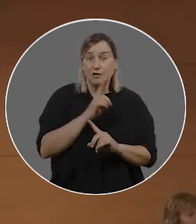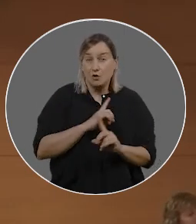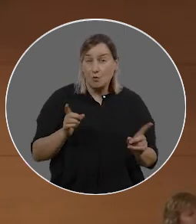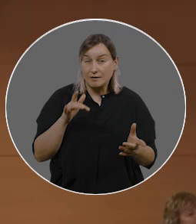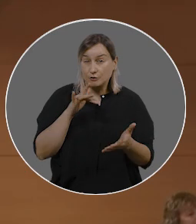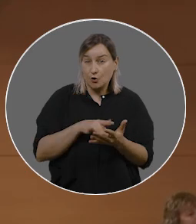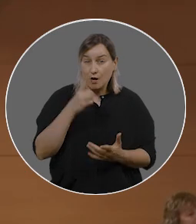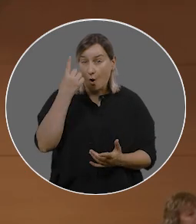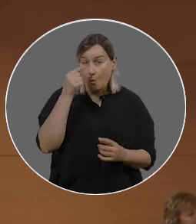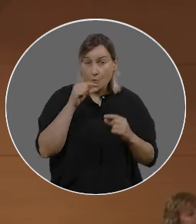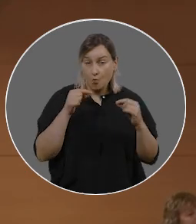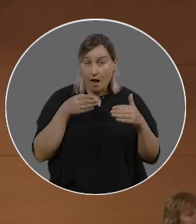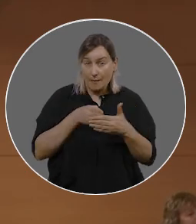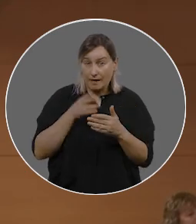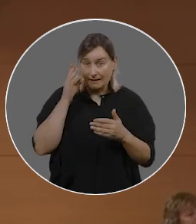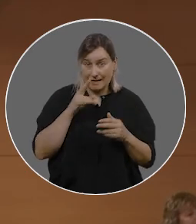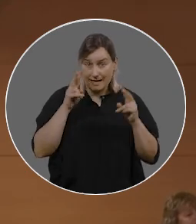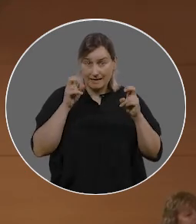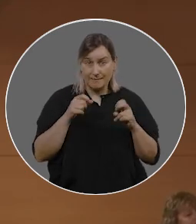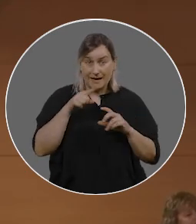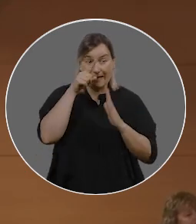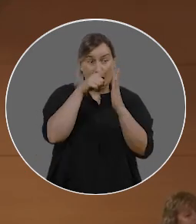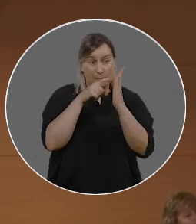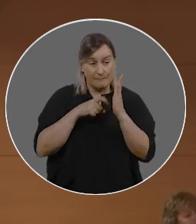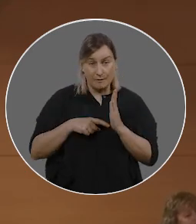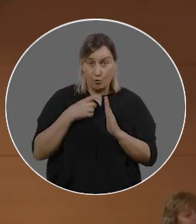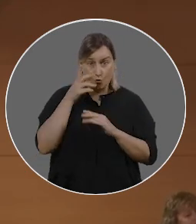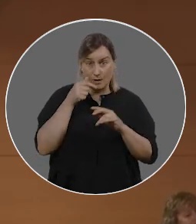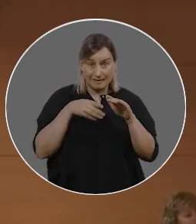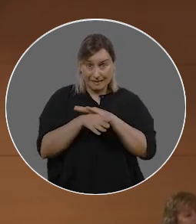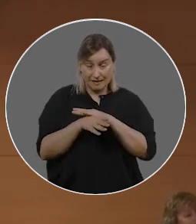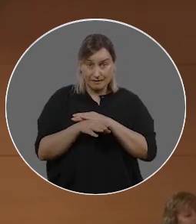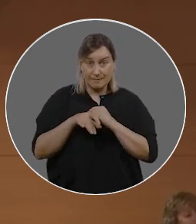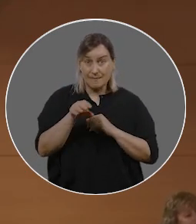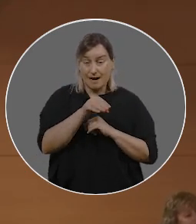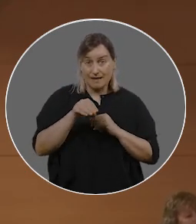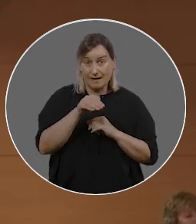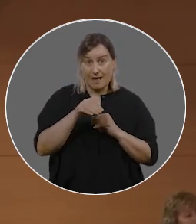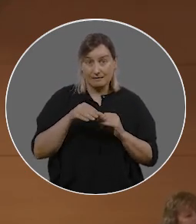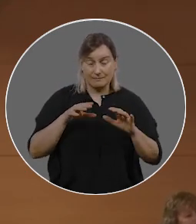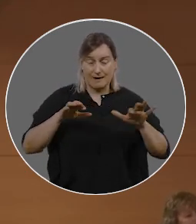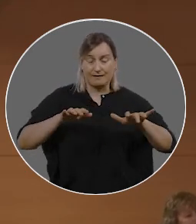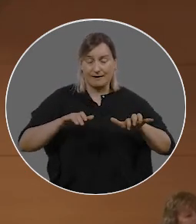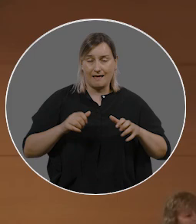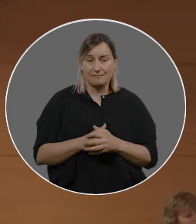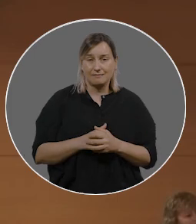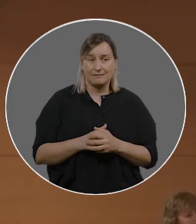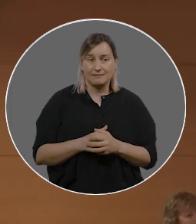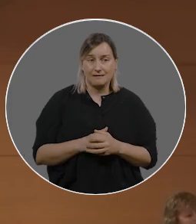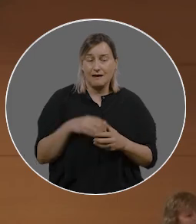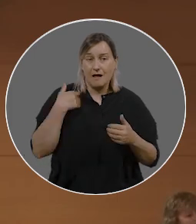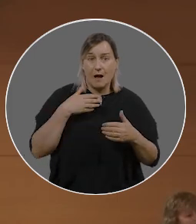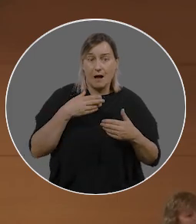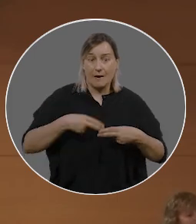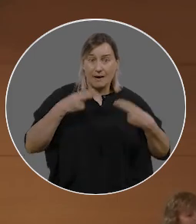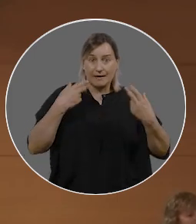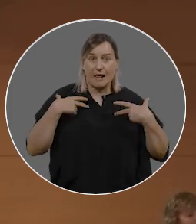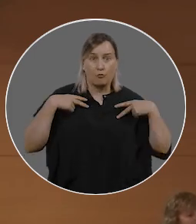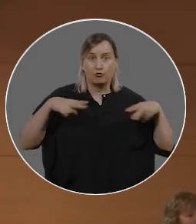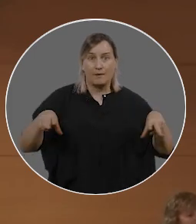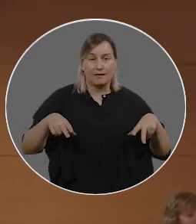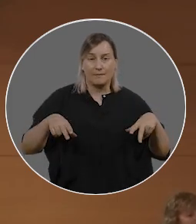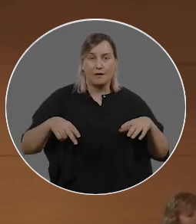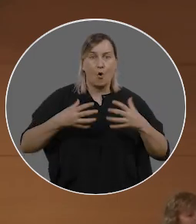Si només tinguessis una barrera, que fos que el menú no és accessible per teclat, és una barrera